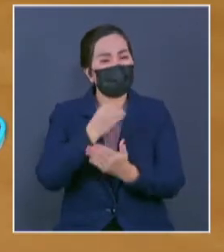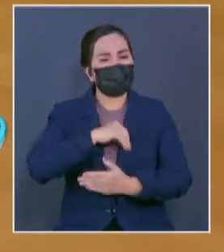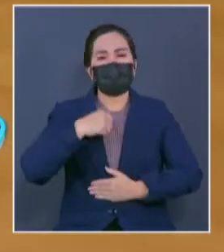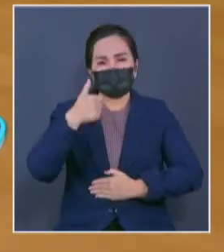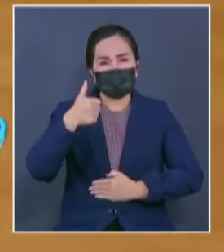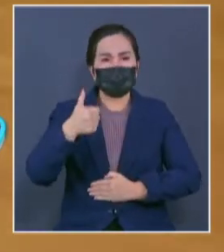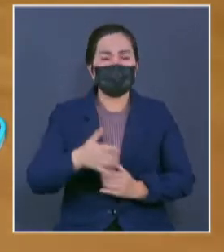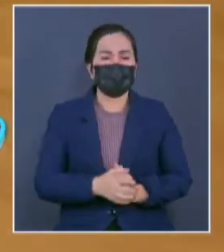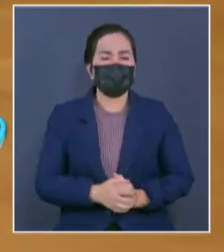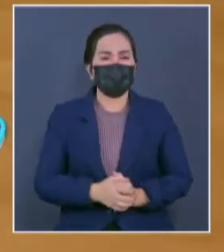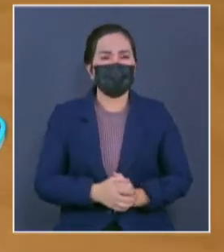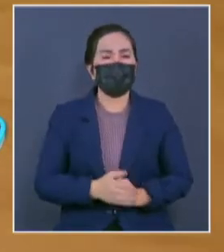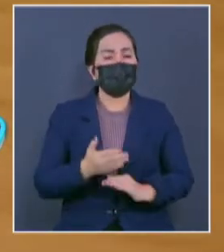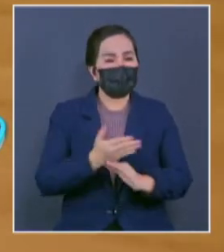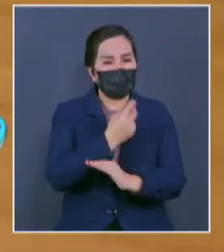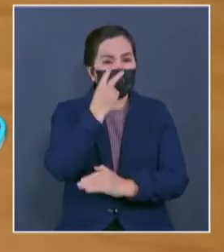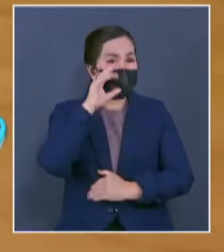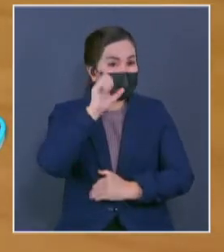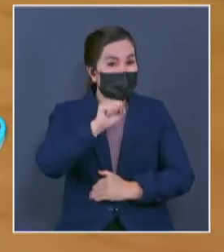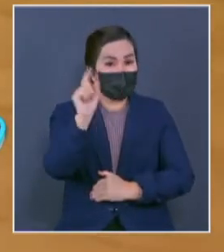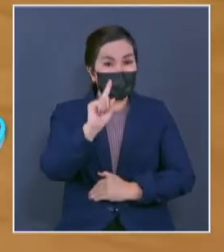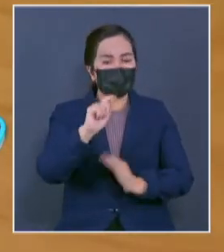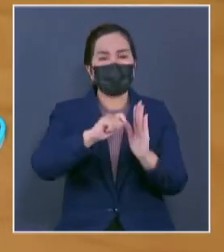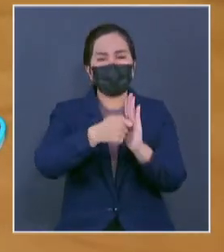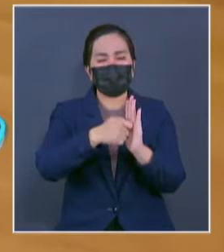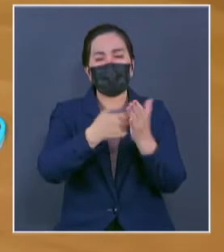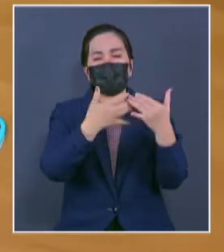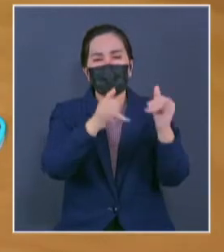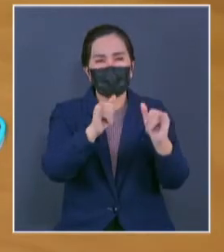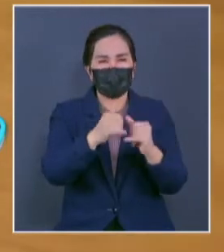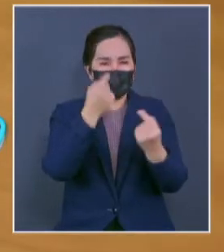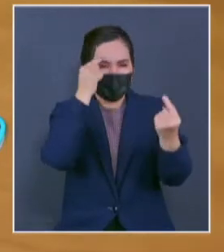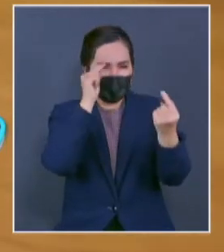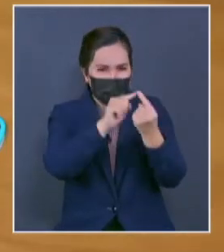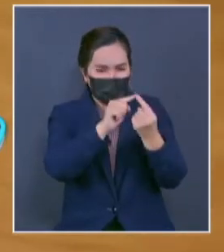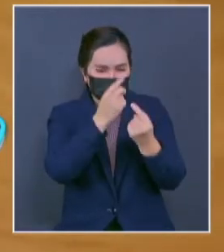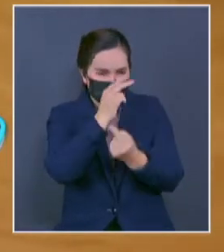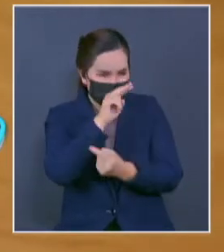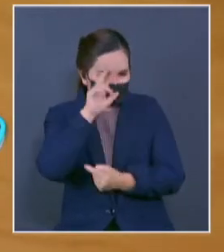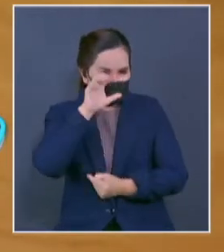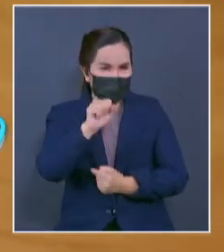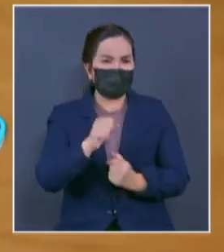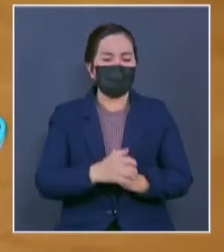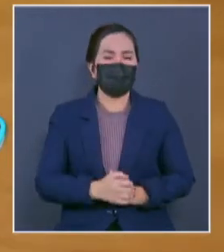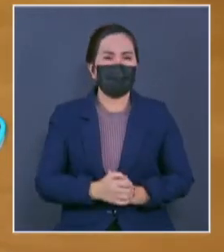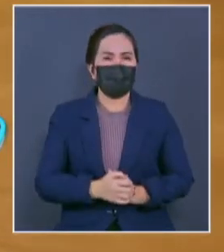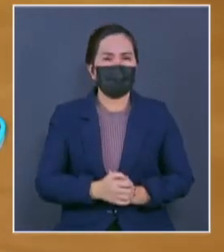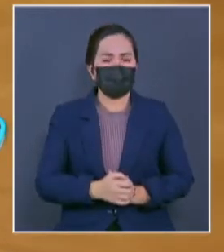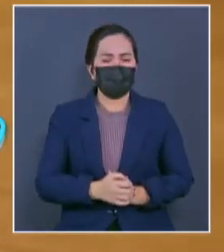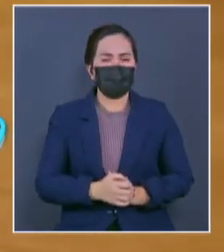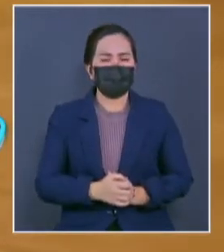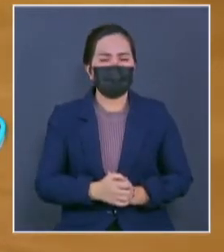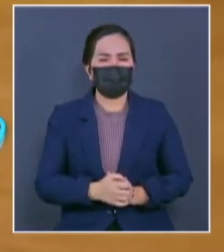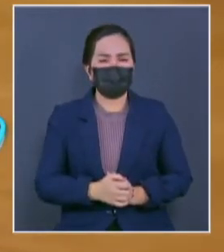ดีก่อนก่อเหตุก็จะสังเกตคันที่เสียบกุญแจทิ้งไว้นี่คือเป้าหมายนะคะเป้าหมายคือจะสังเกตรถมอเตอร์ไซค์